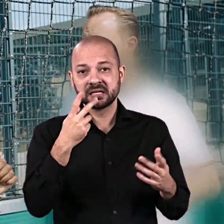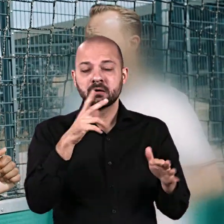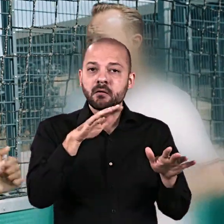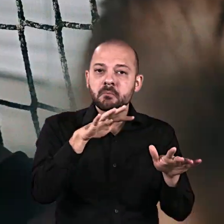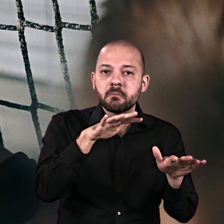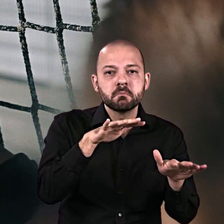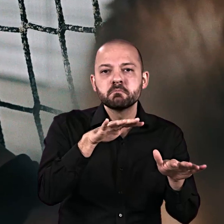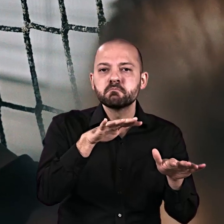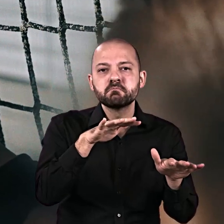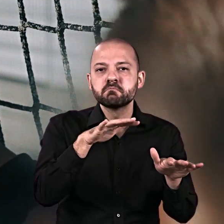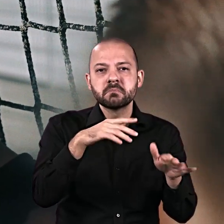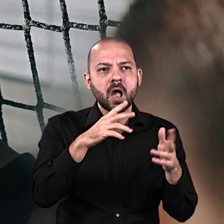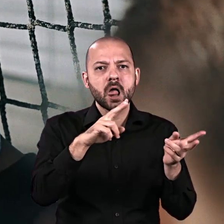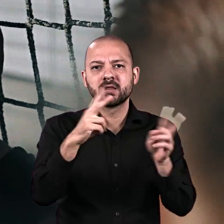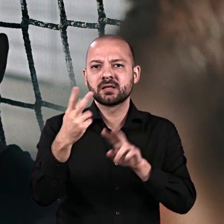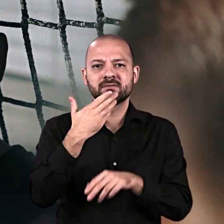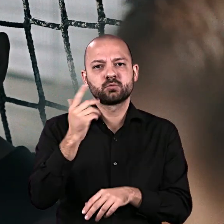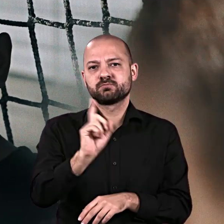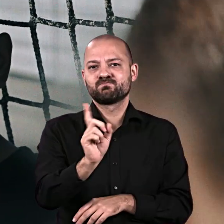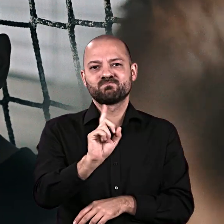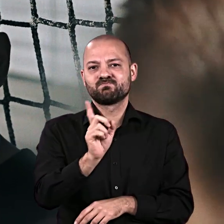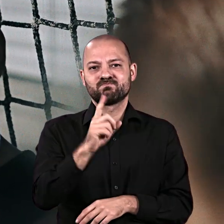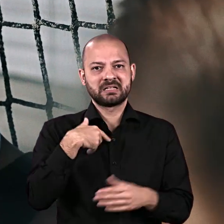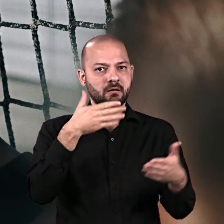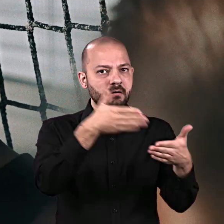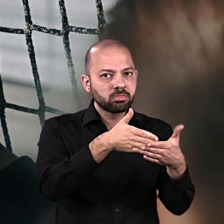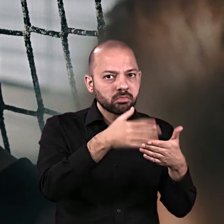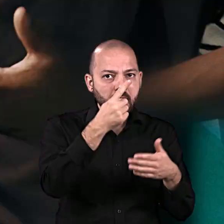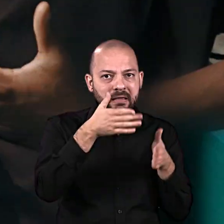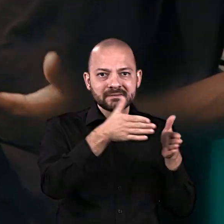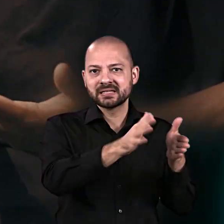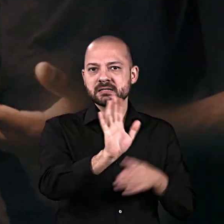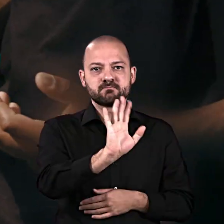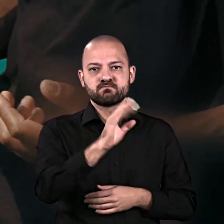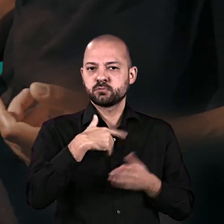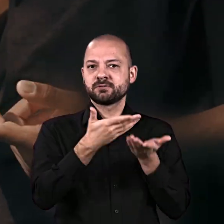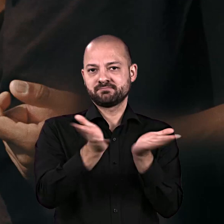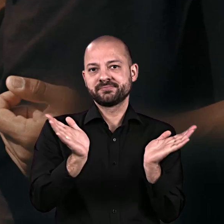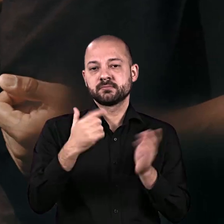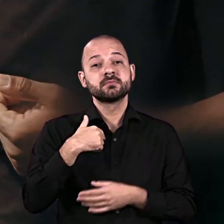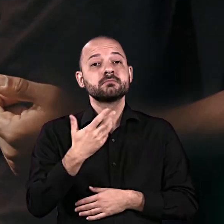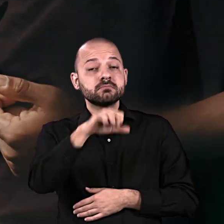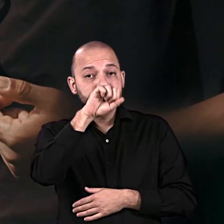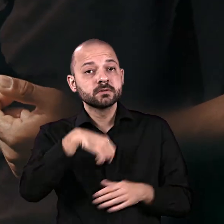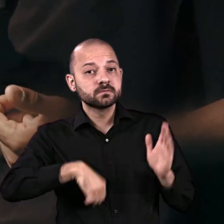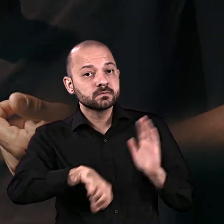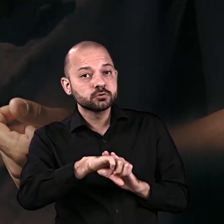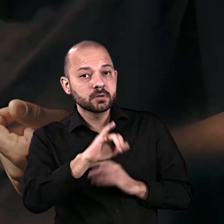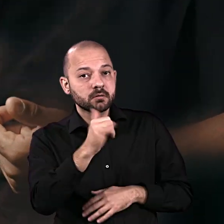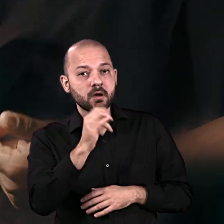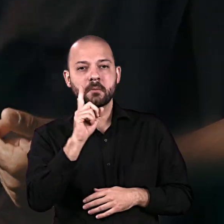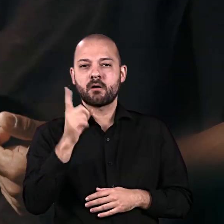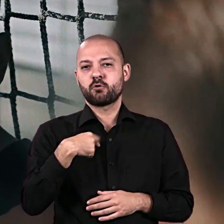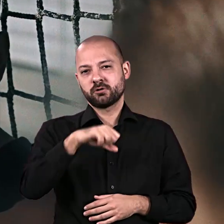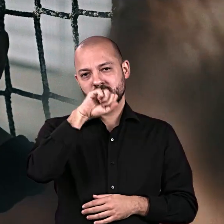nicht in irgendetwas reinlaufen, das vielleicht nicht funktioniert wird. Und dann ich dann alternativlos. Ja. Und das wollte ich nicht haben. Und wie gesagt,